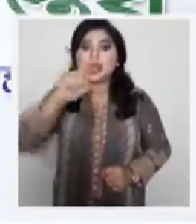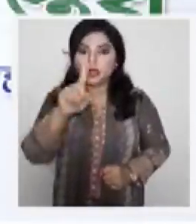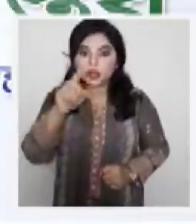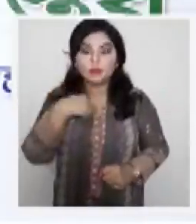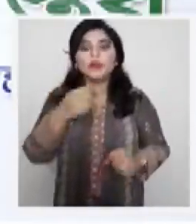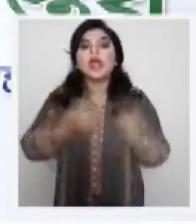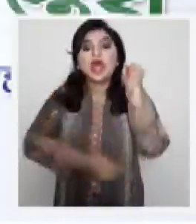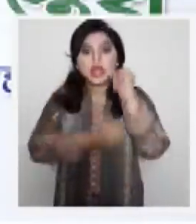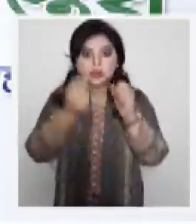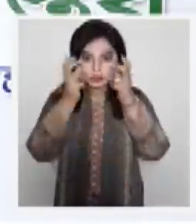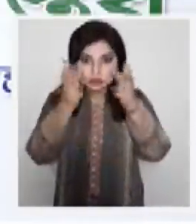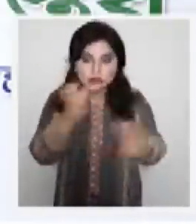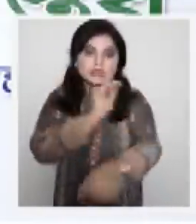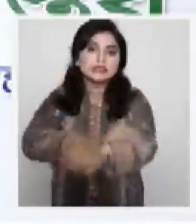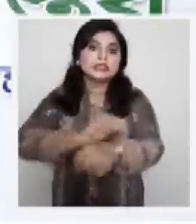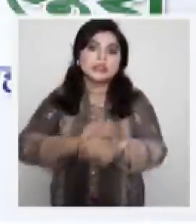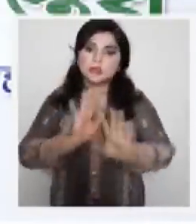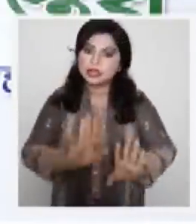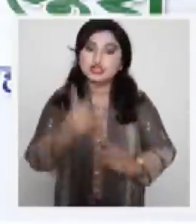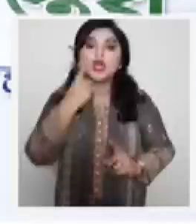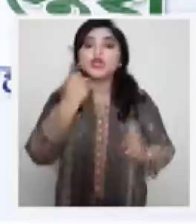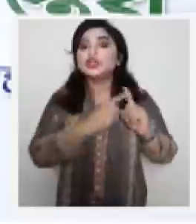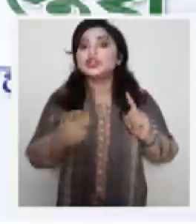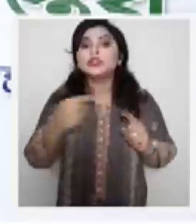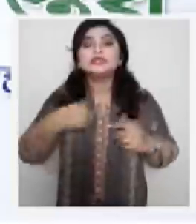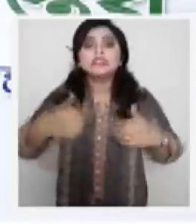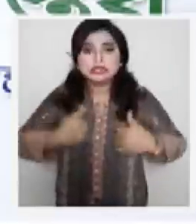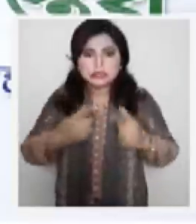সেবা দেওয়া যায় 31,991 জনকে এইসব প্রতিষ্ঠান থেকে।